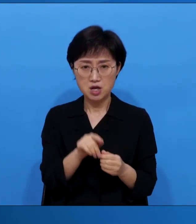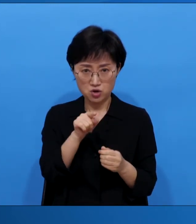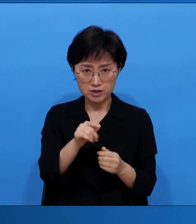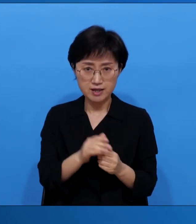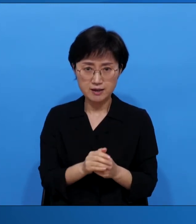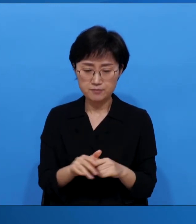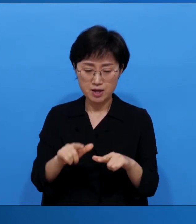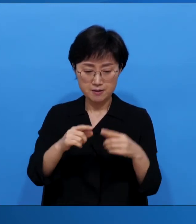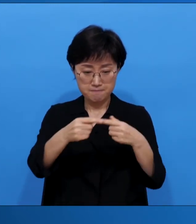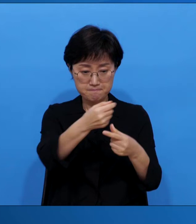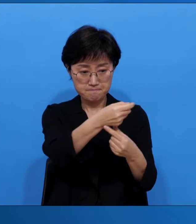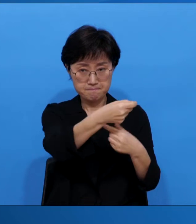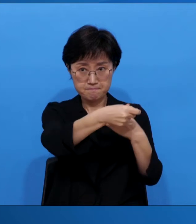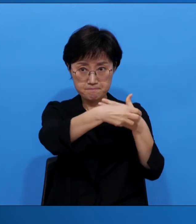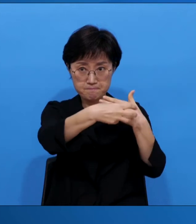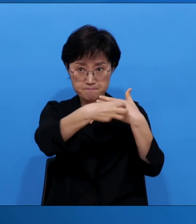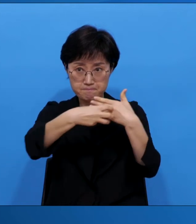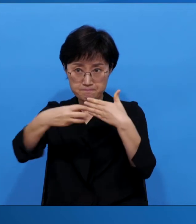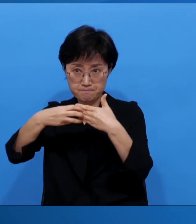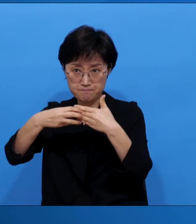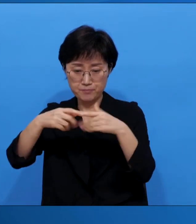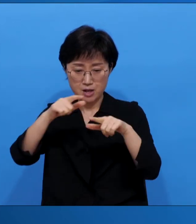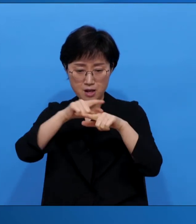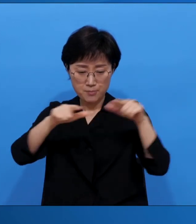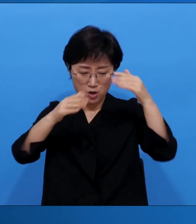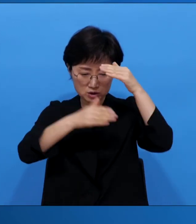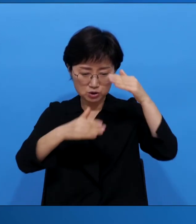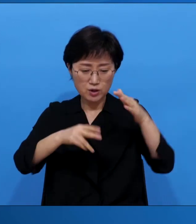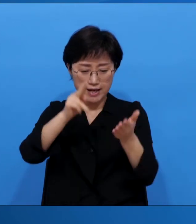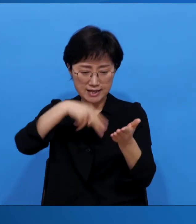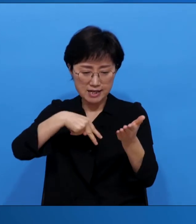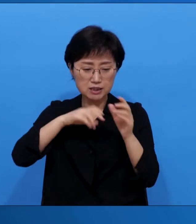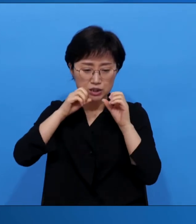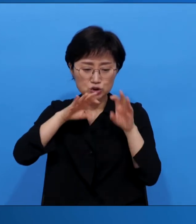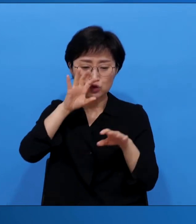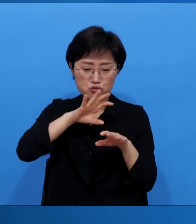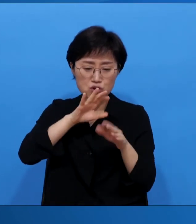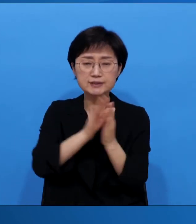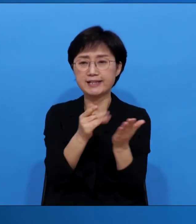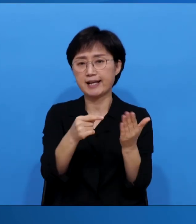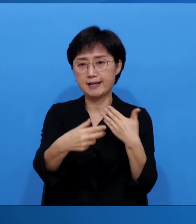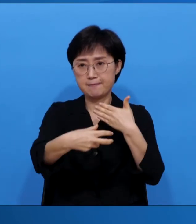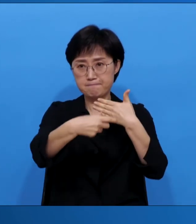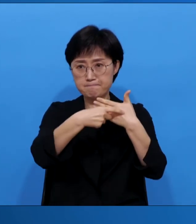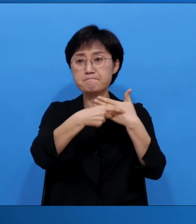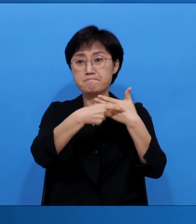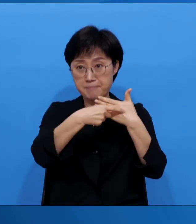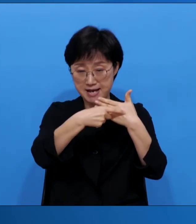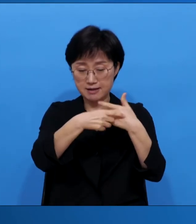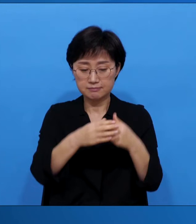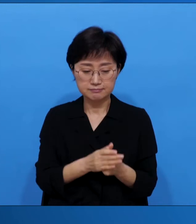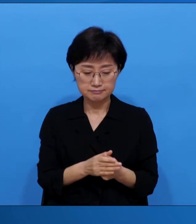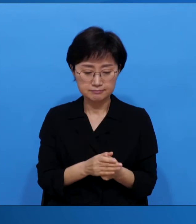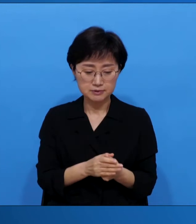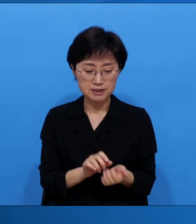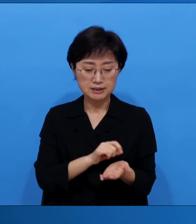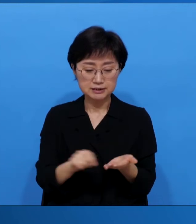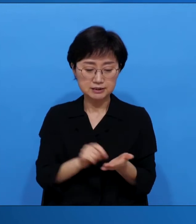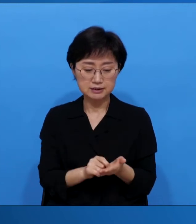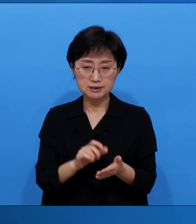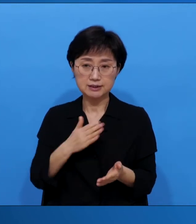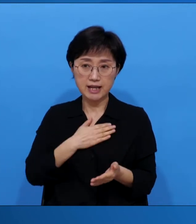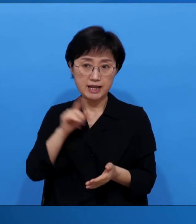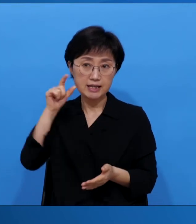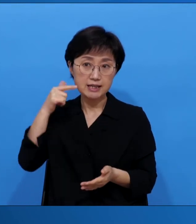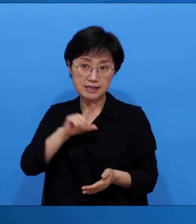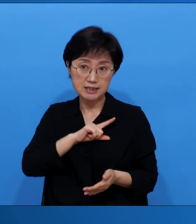거기에 평신도가 이걸 전도훈련 교재 이래가지고 일부러 내가 강의 정필도 유광수 이렇게